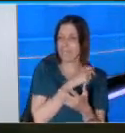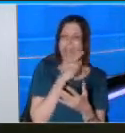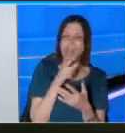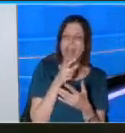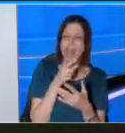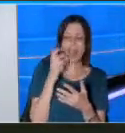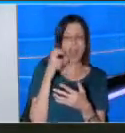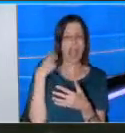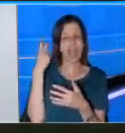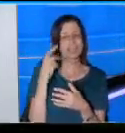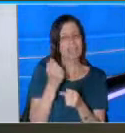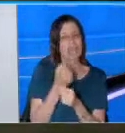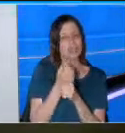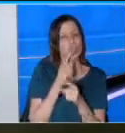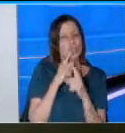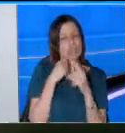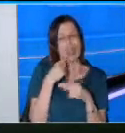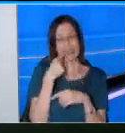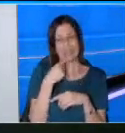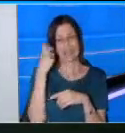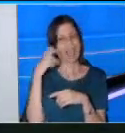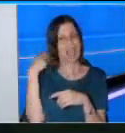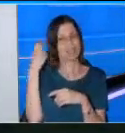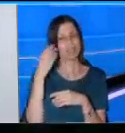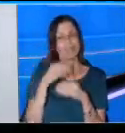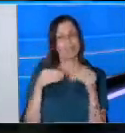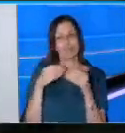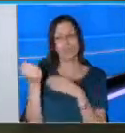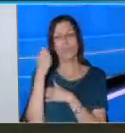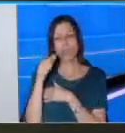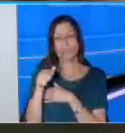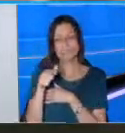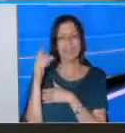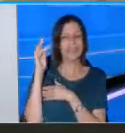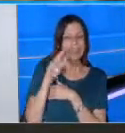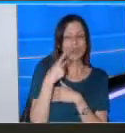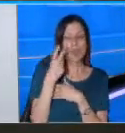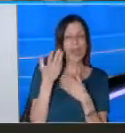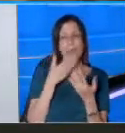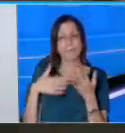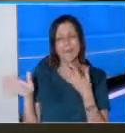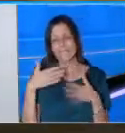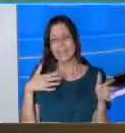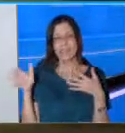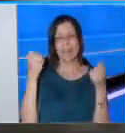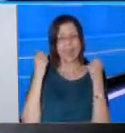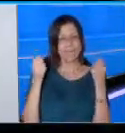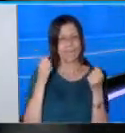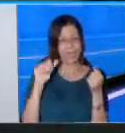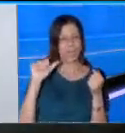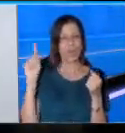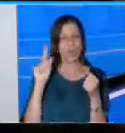להגיד לאזרחים הערבים, עד היום השתמשו בכוח של המשטרה הזה נגדכם, דירו איך מפנים הפגנות באום אל-פחם, חבר